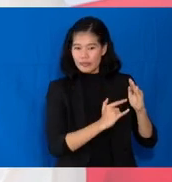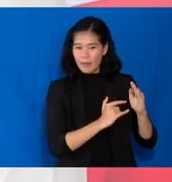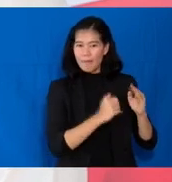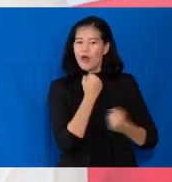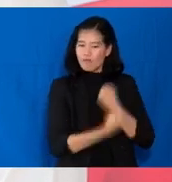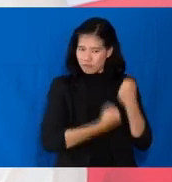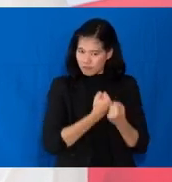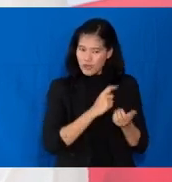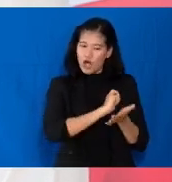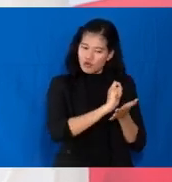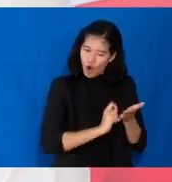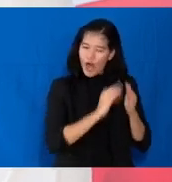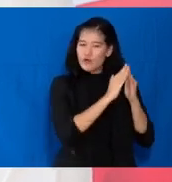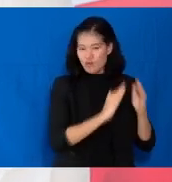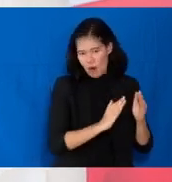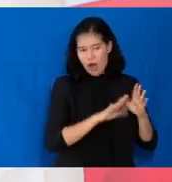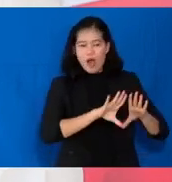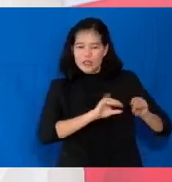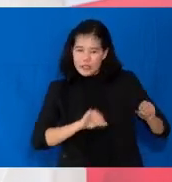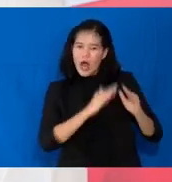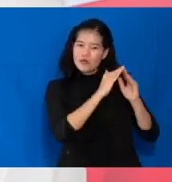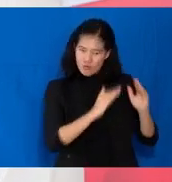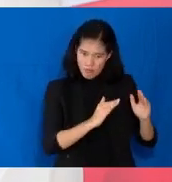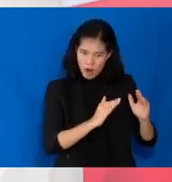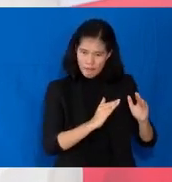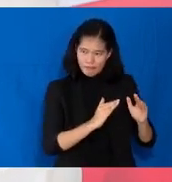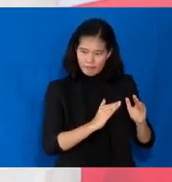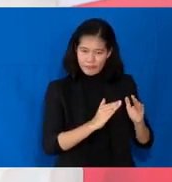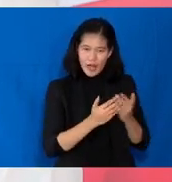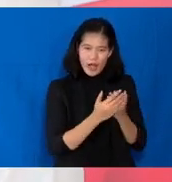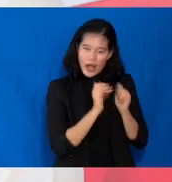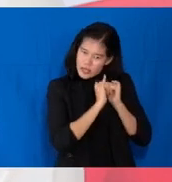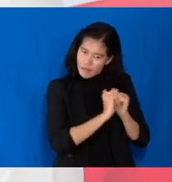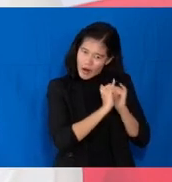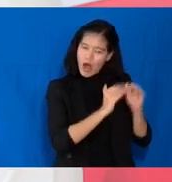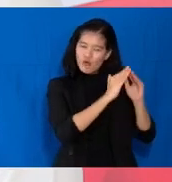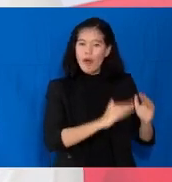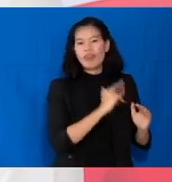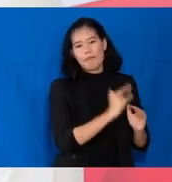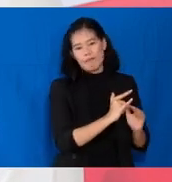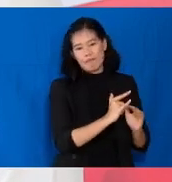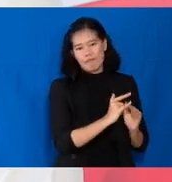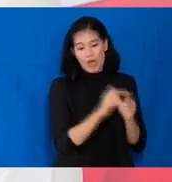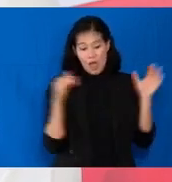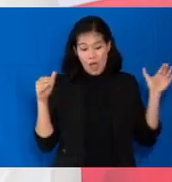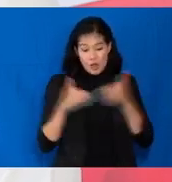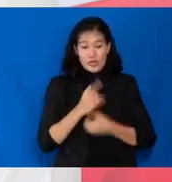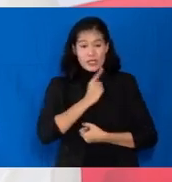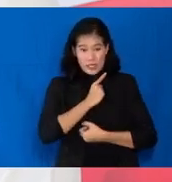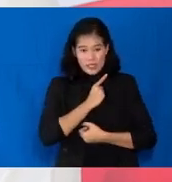sekolah di rumah bekerja di rumah dan beribadah dari rumah lindungi diri